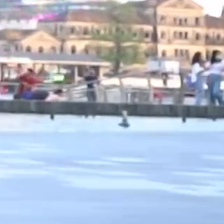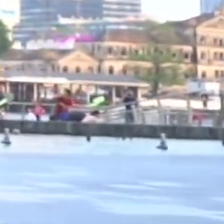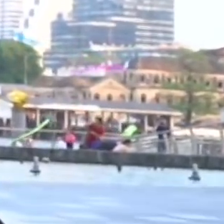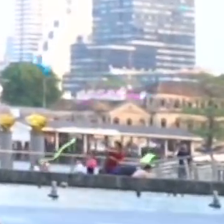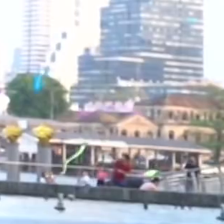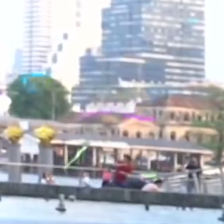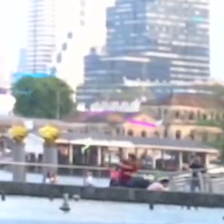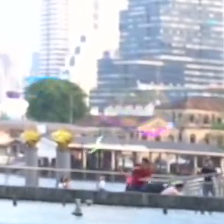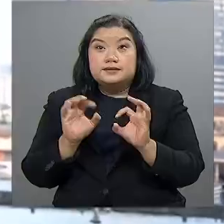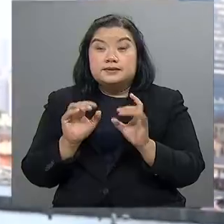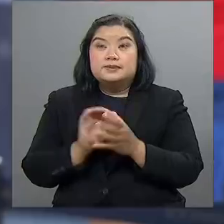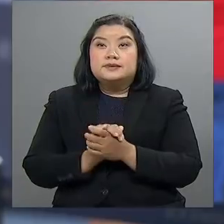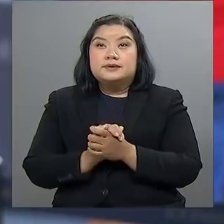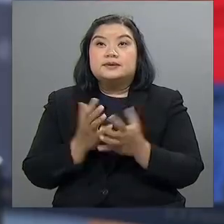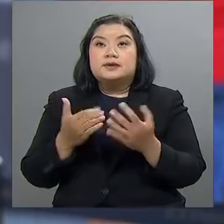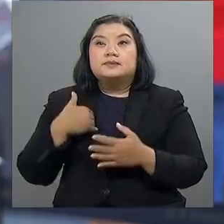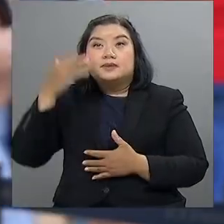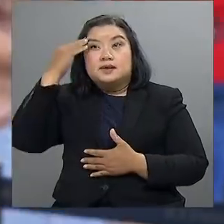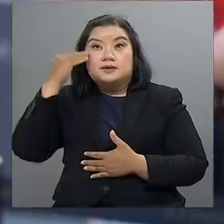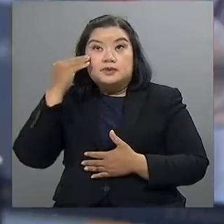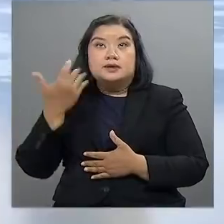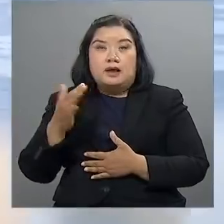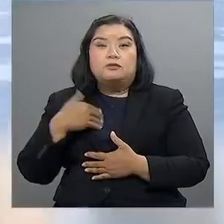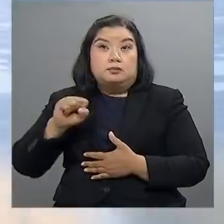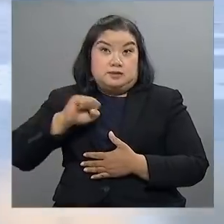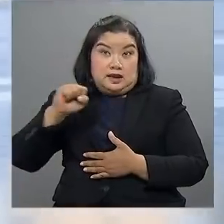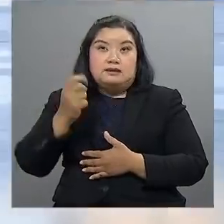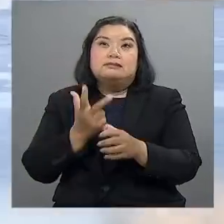ที่นะครับจากเกาหลีเป็นแชมป์3ปีซ้อนนะครับจากที่นั่น